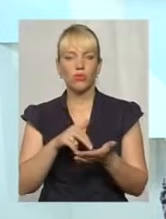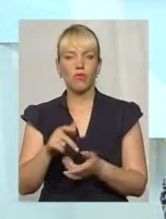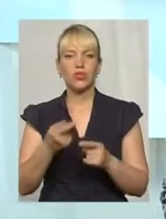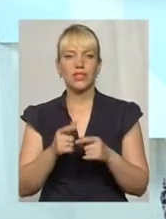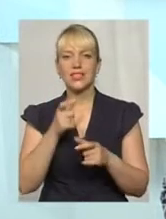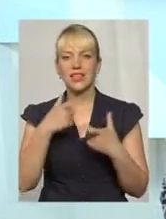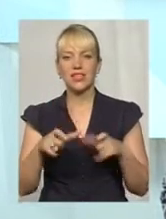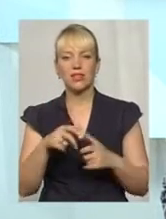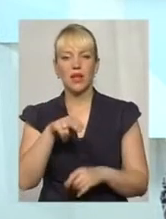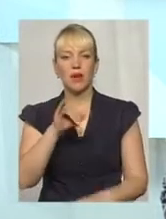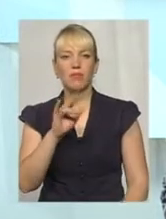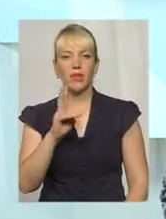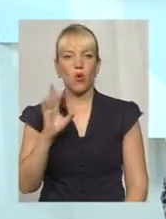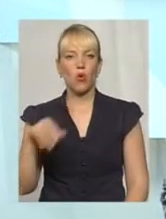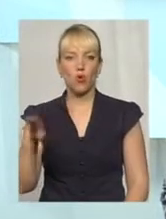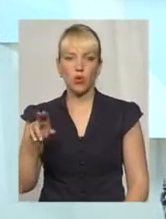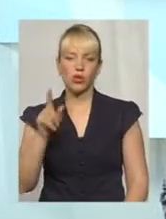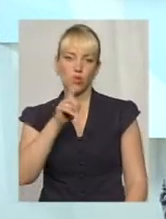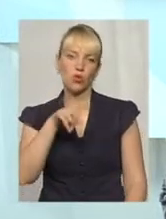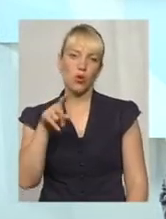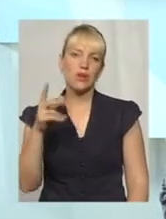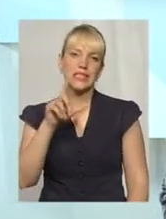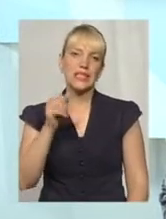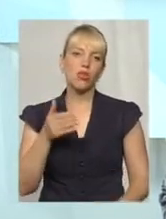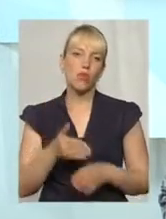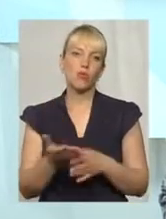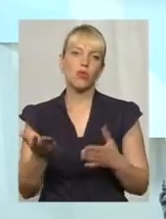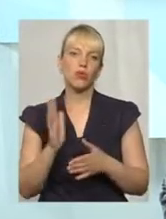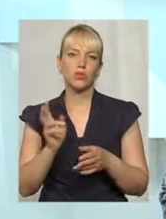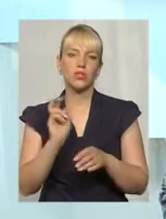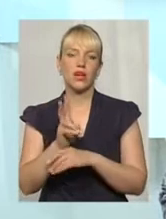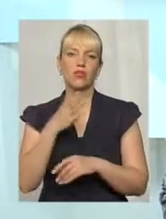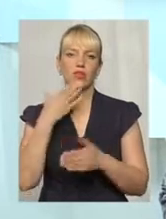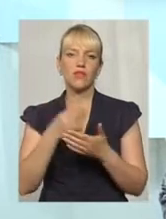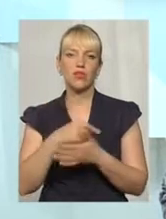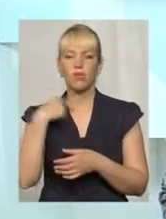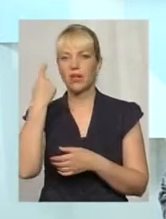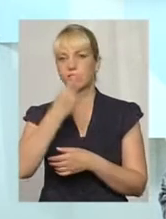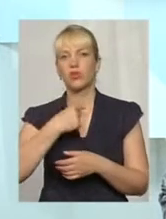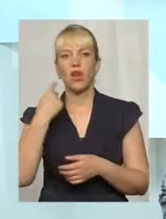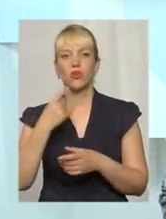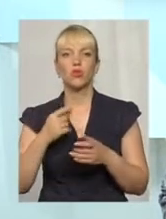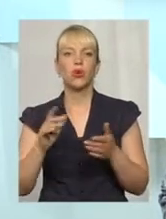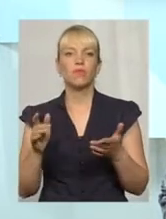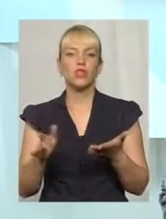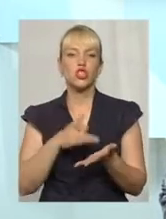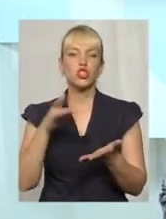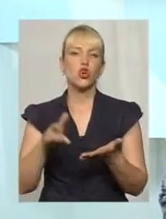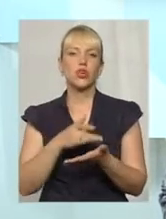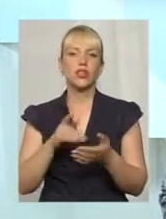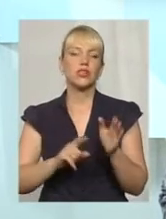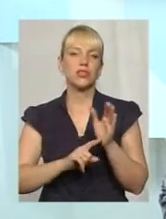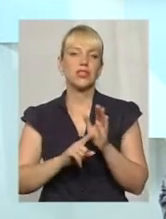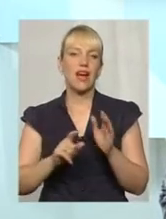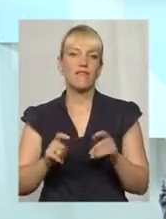буде пін-код і номер, за допомогою якого він буде заходити на свою персональну сторінку, заведено Українським